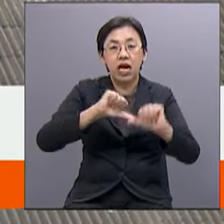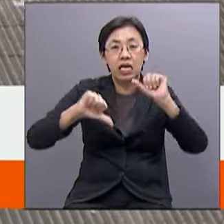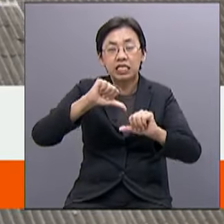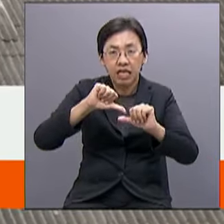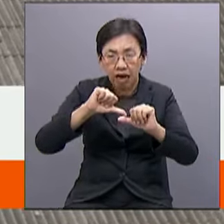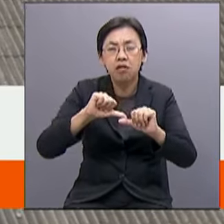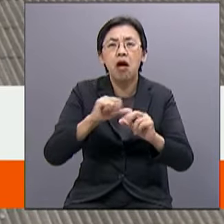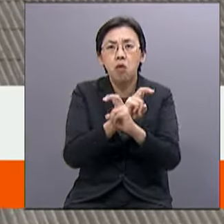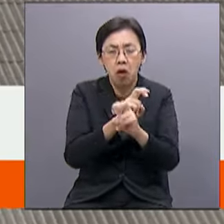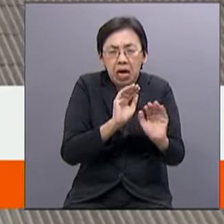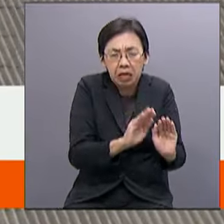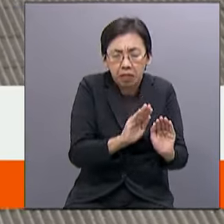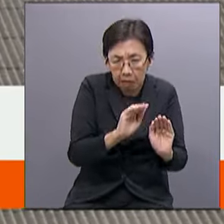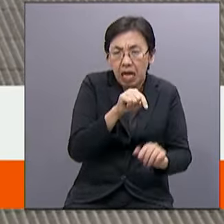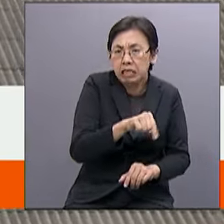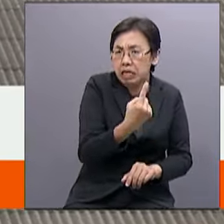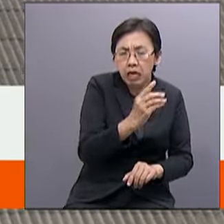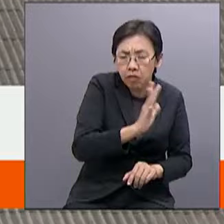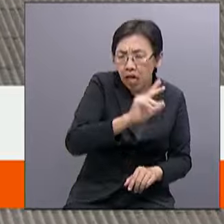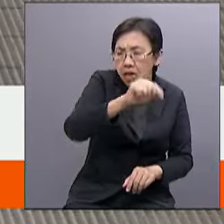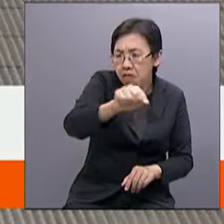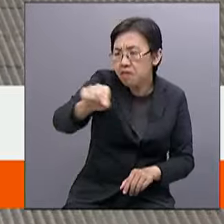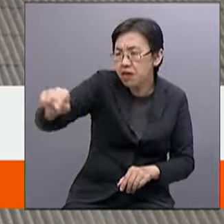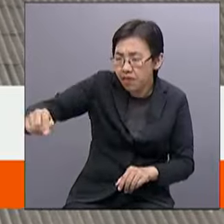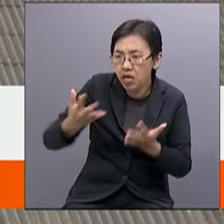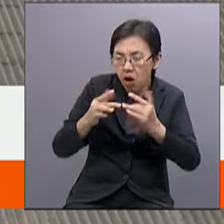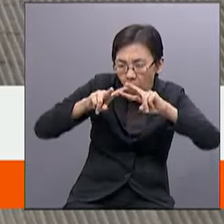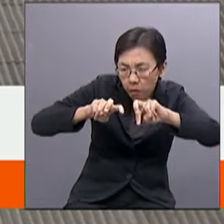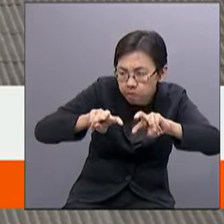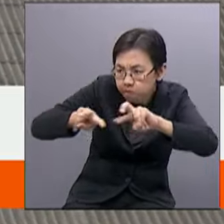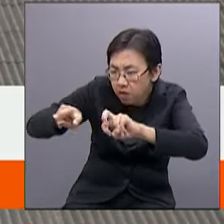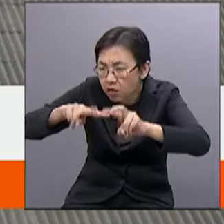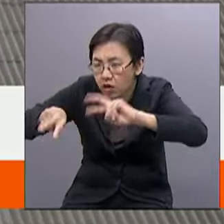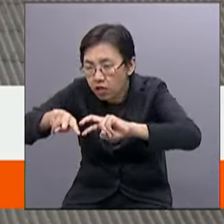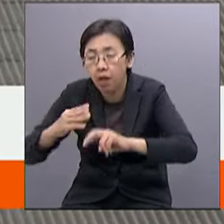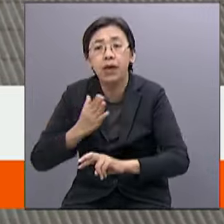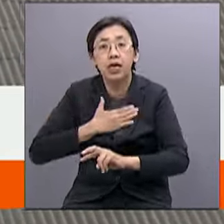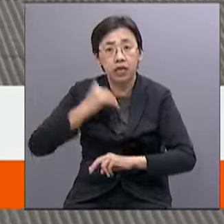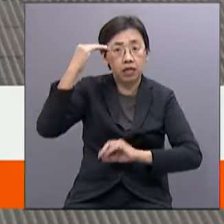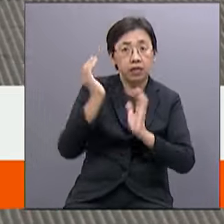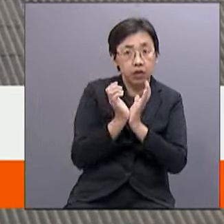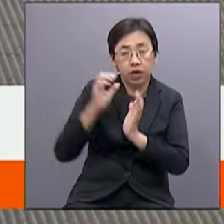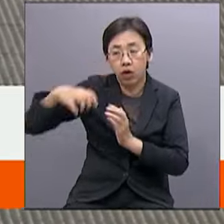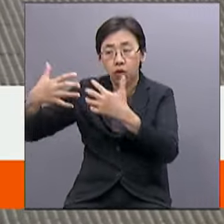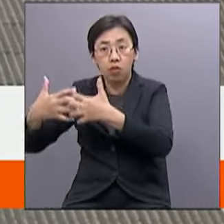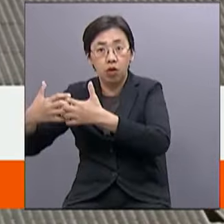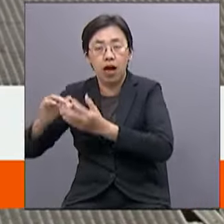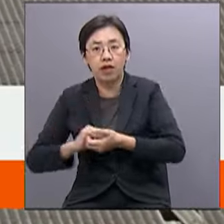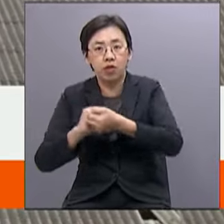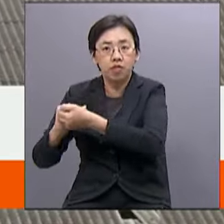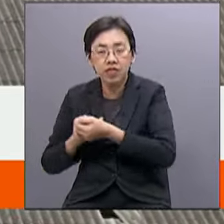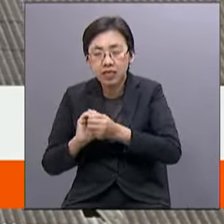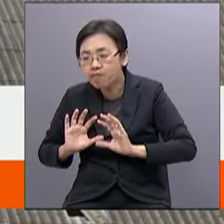ะนี้ในที่อื่นด้วยตอนนี้เรากำลังขยายผลครับร ่ วมกับทางกรมโรงงานคงจะมีการเข้าไ